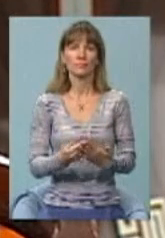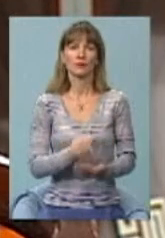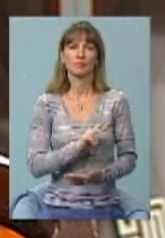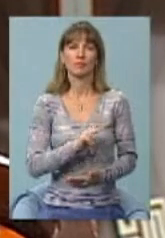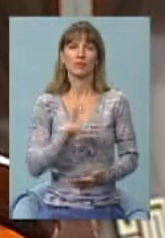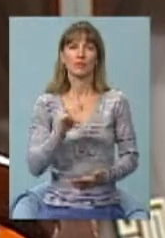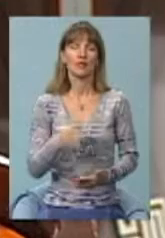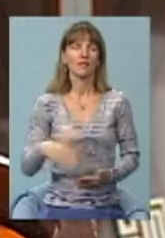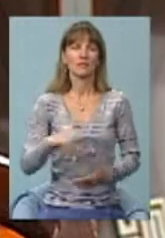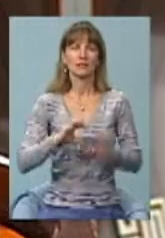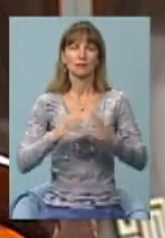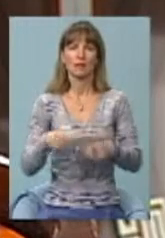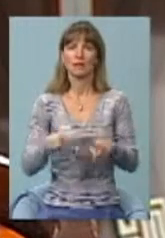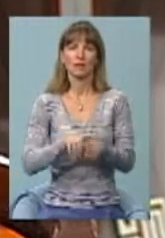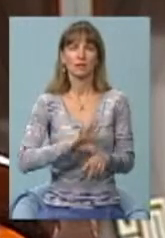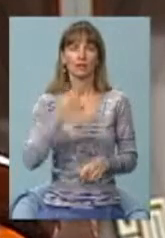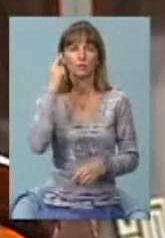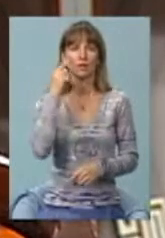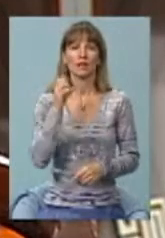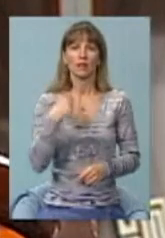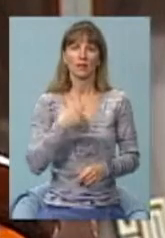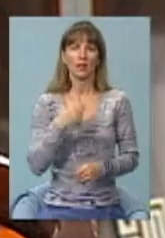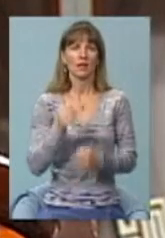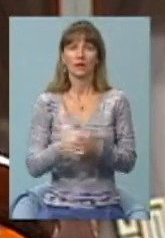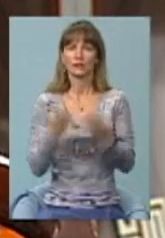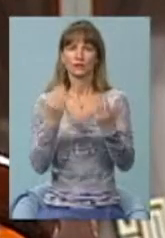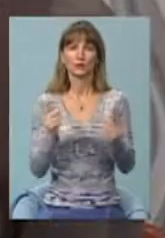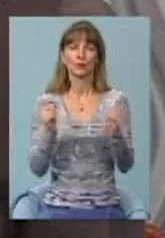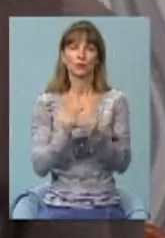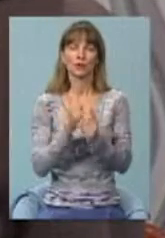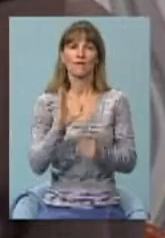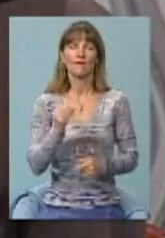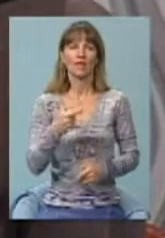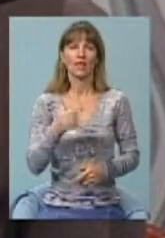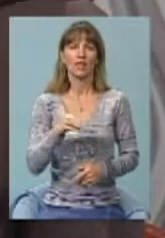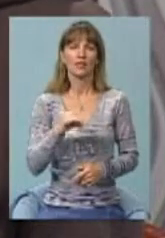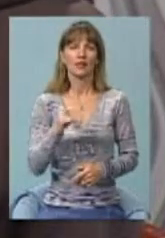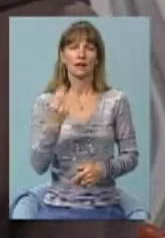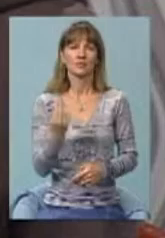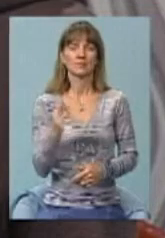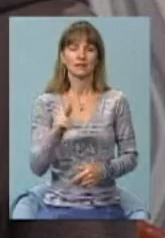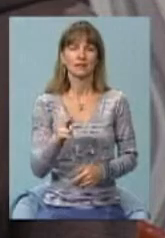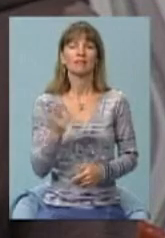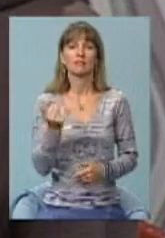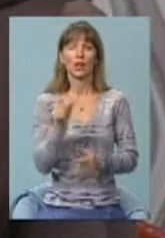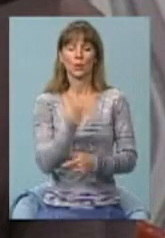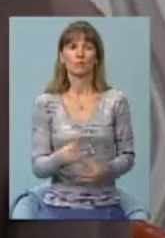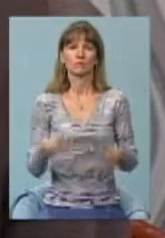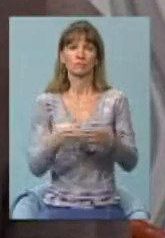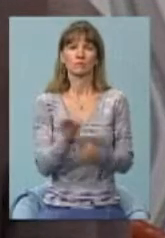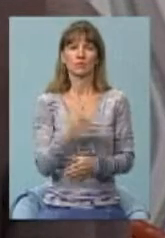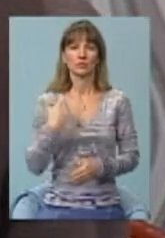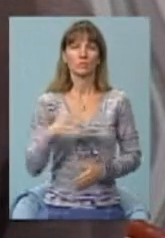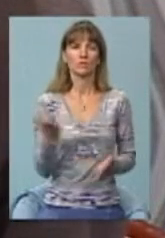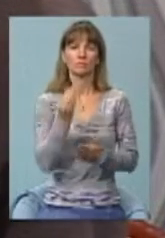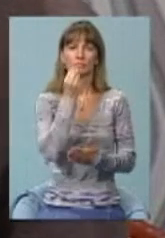а не так багато. Я не кожен день зустрічаю вегетаріанців, наприклад. Ну, так. Це, звичайно, такі люди об'єднуються між собою, котрі, власне,